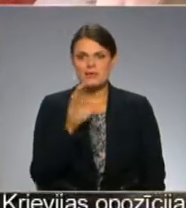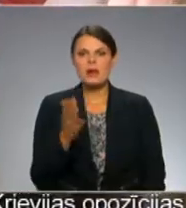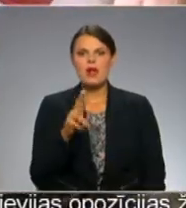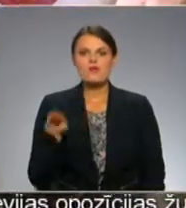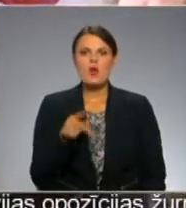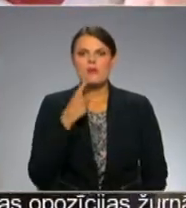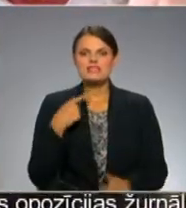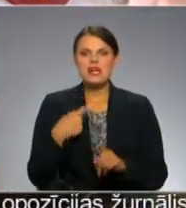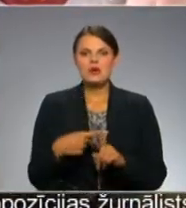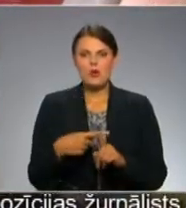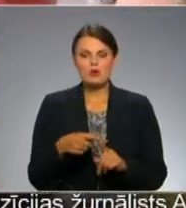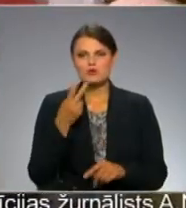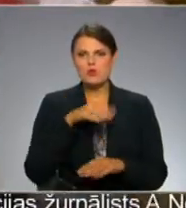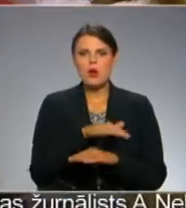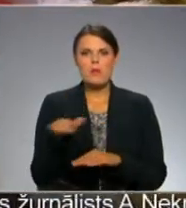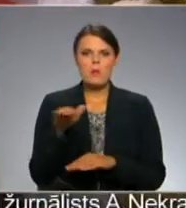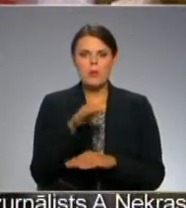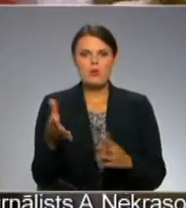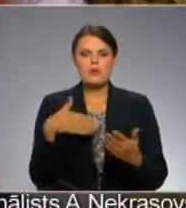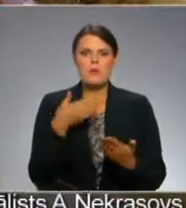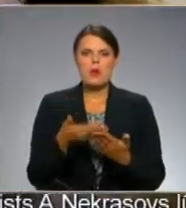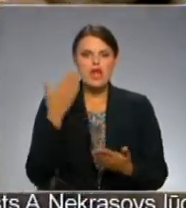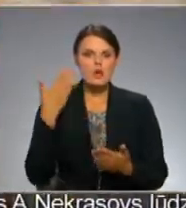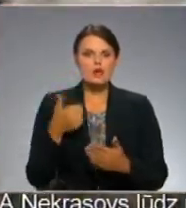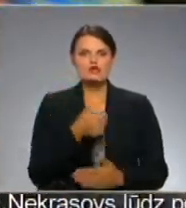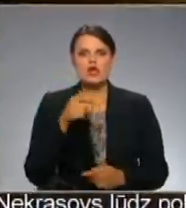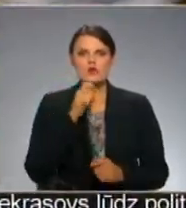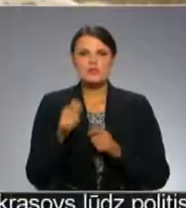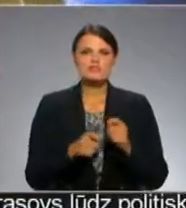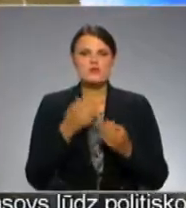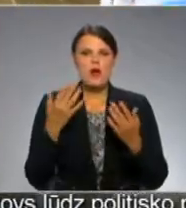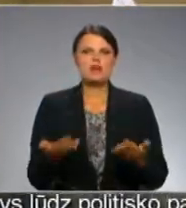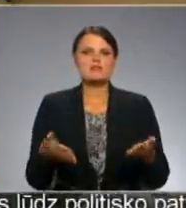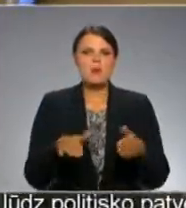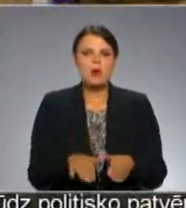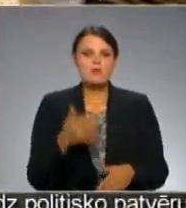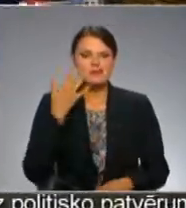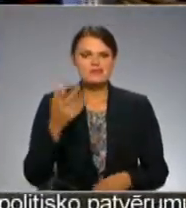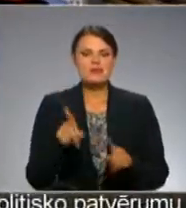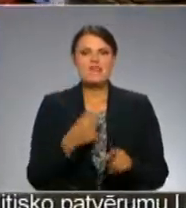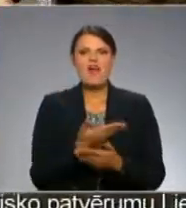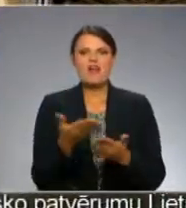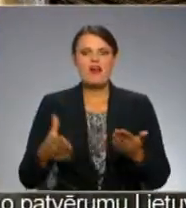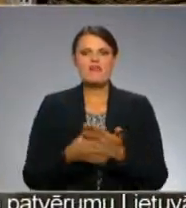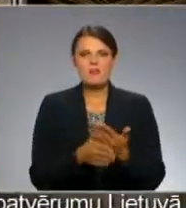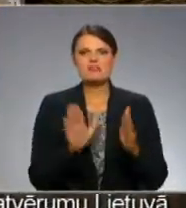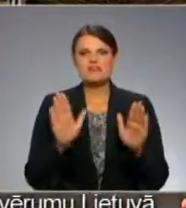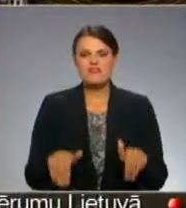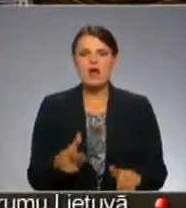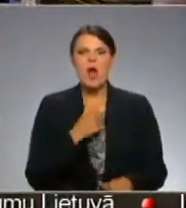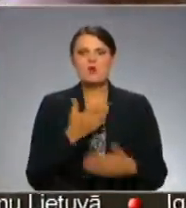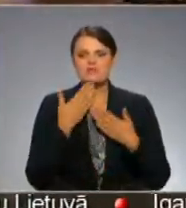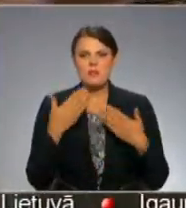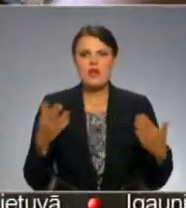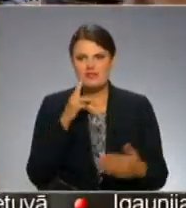Dobeles sarkanajā krustā no plauktiem vēl kārā iepriekšējo gadu ziedojuma akciju pārpalikums un cer, ka vēl kādam palīdzēt varēs augusta